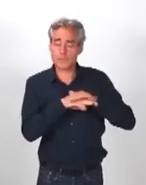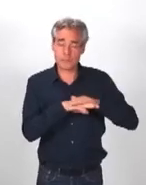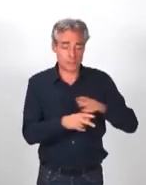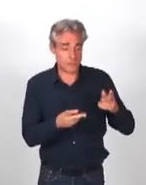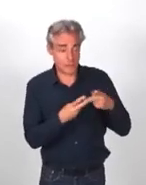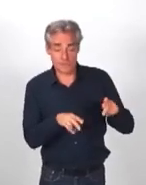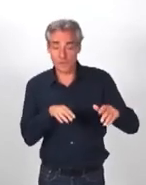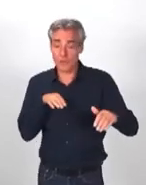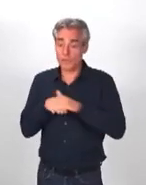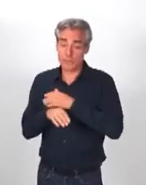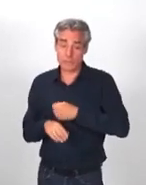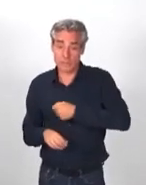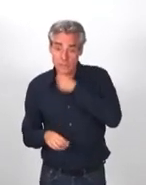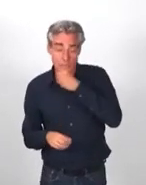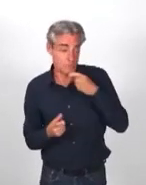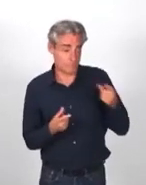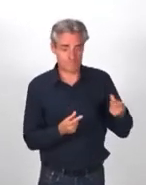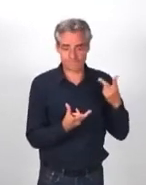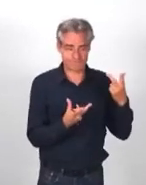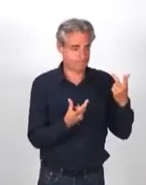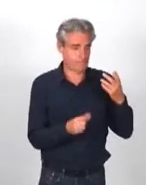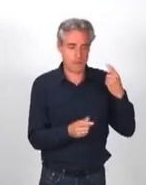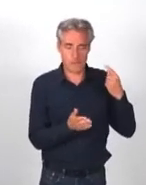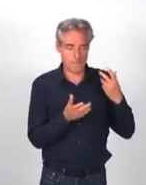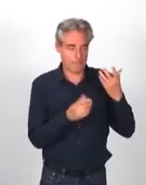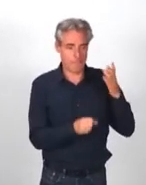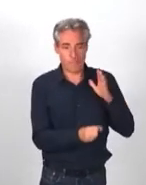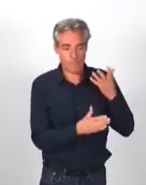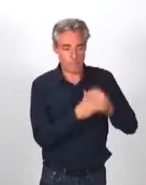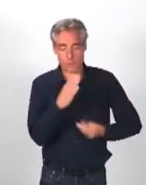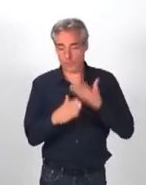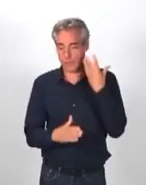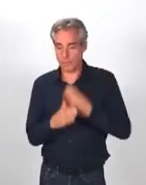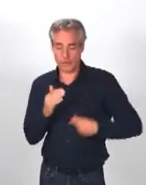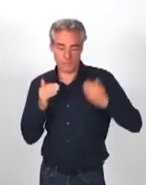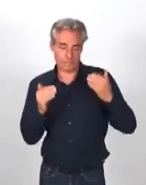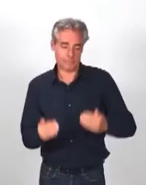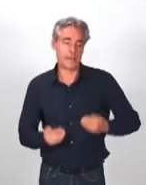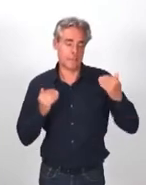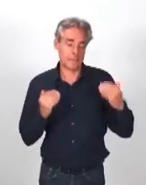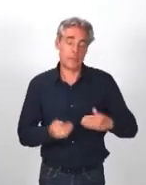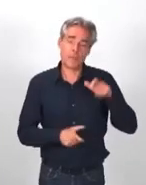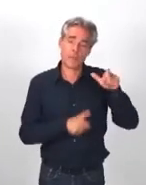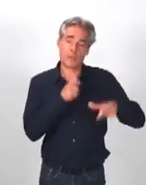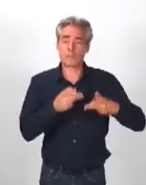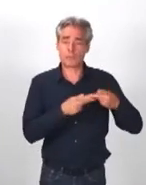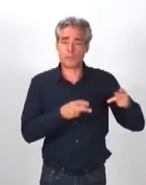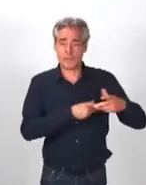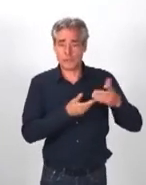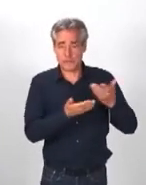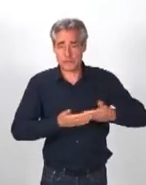semble que là, il y a une faiblesse qui se répète et qui place les publics les plus en difficulté dans une